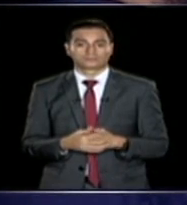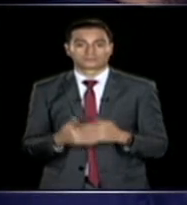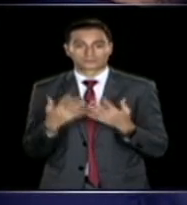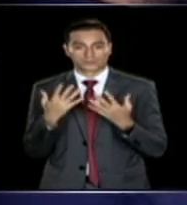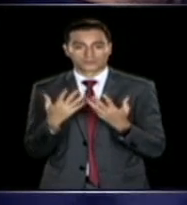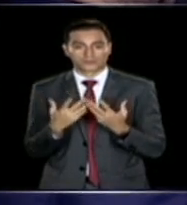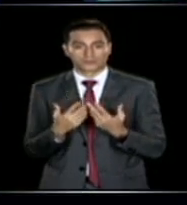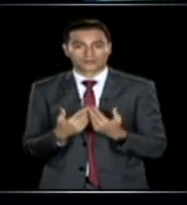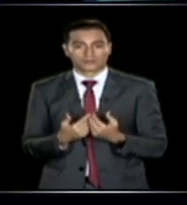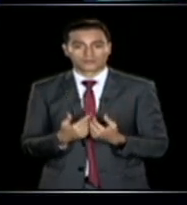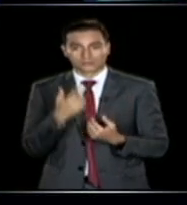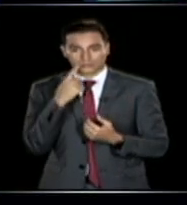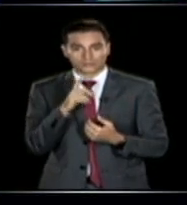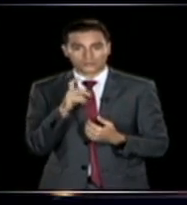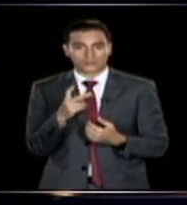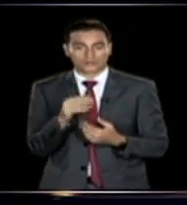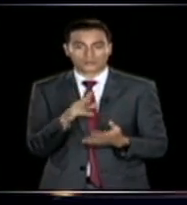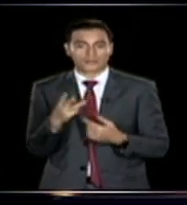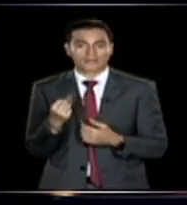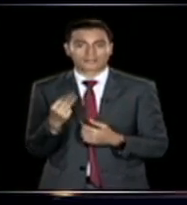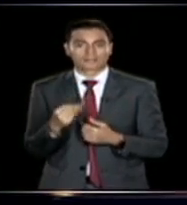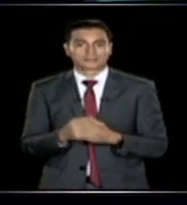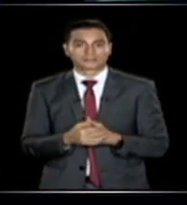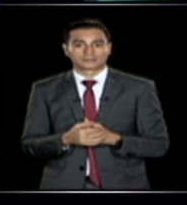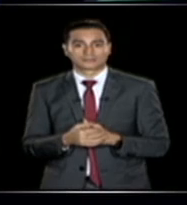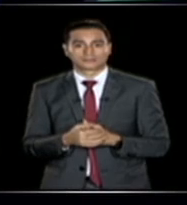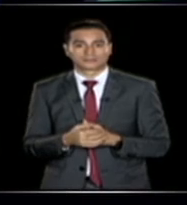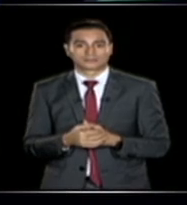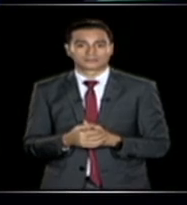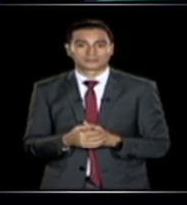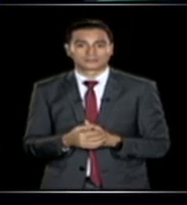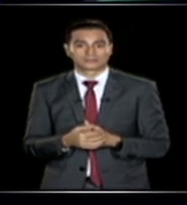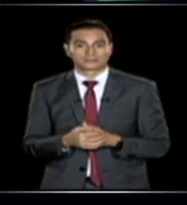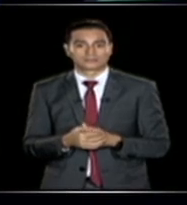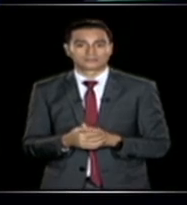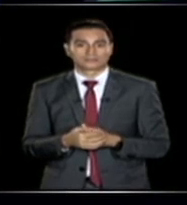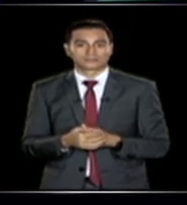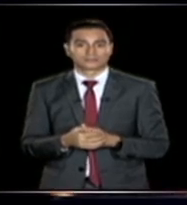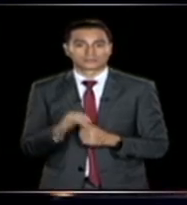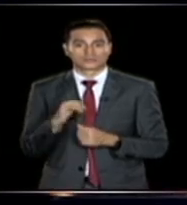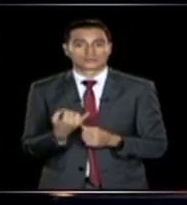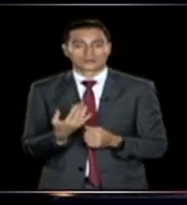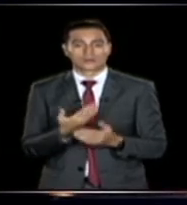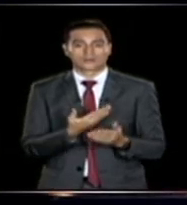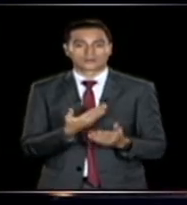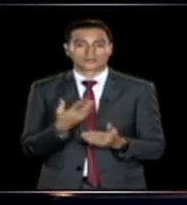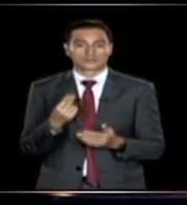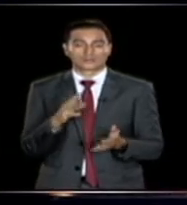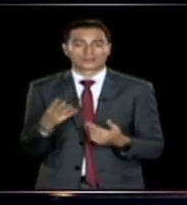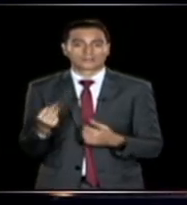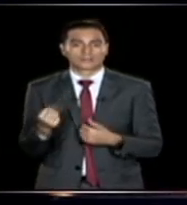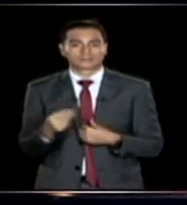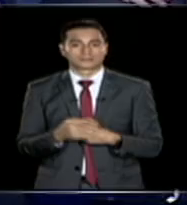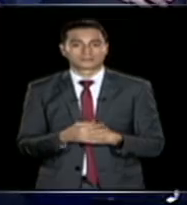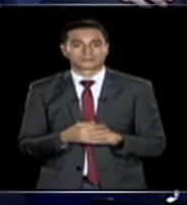قدرات ذهنية، يا ترى السؤال ب20 نقطة ولا ب30 نقطة؟ هنرجع لمحمد برضه في موضوع الجوكر. سؤال ب20 نقطة